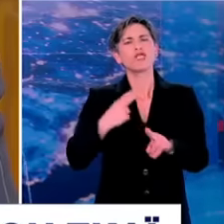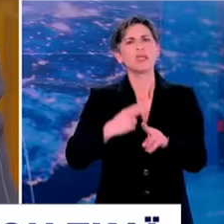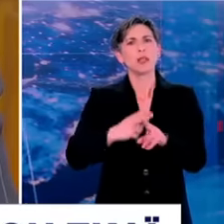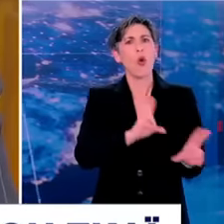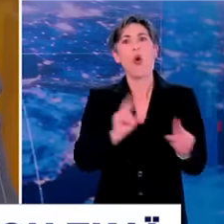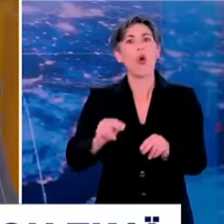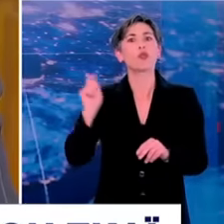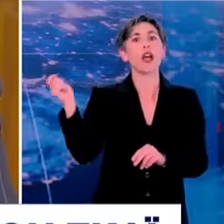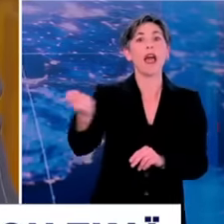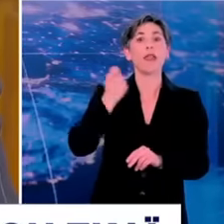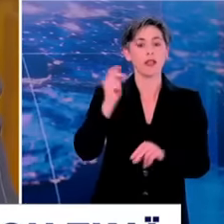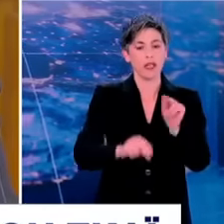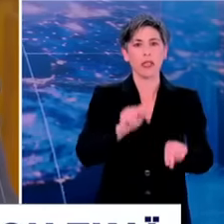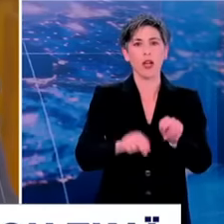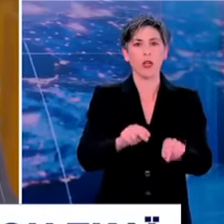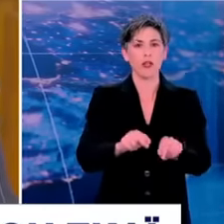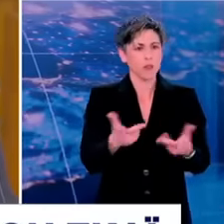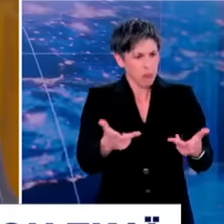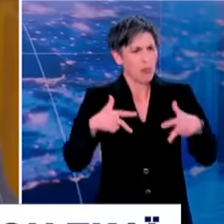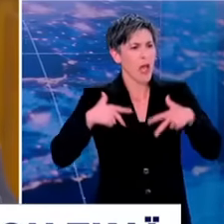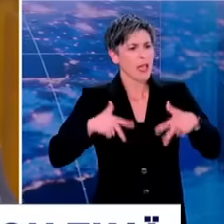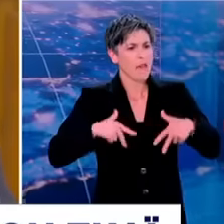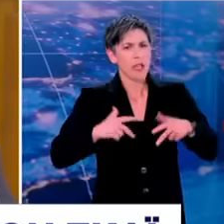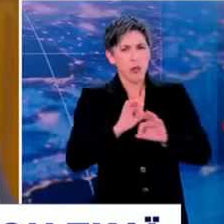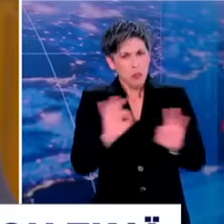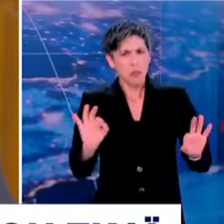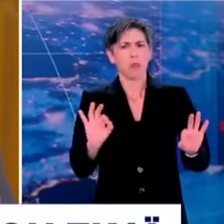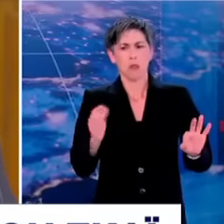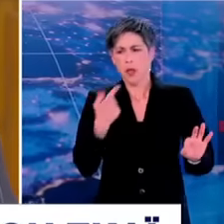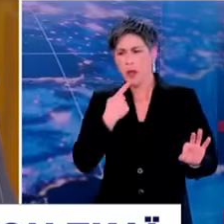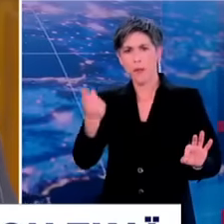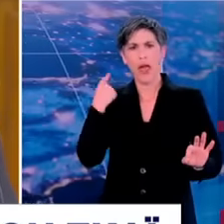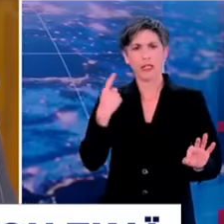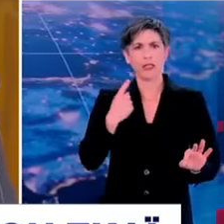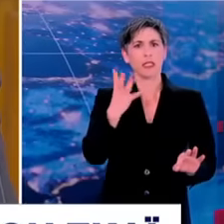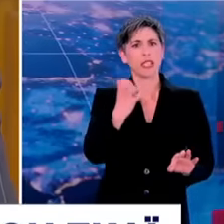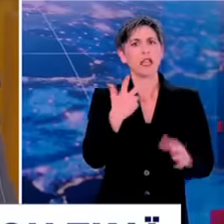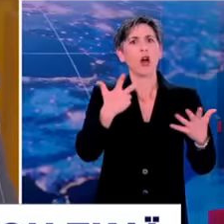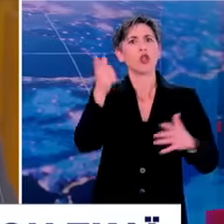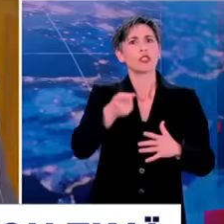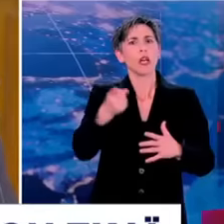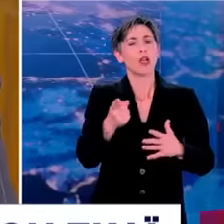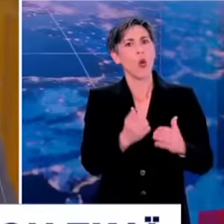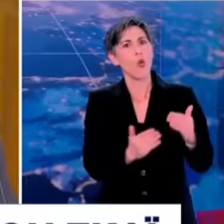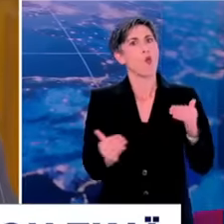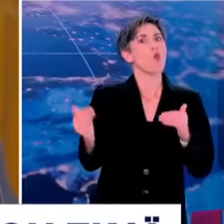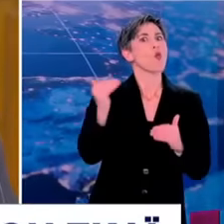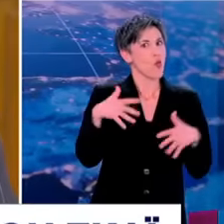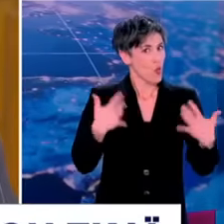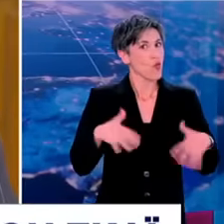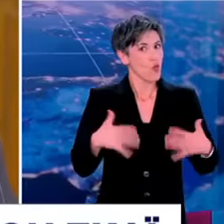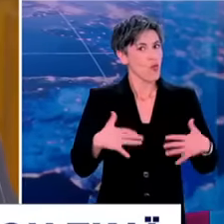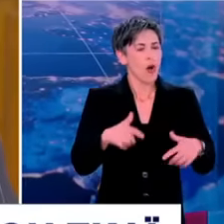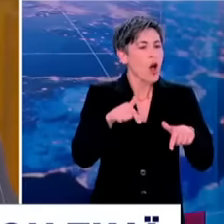Αναβαπτίστηκε η κυβέρνησή σας πριν από ένα χρόνο και κάτι, πήρατε για ένα πολύ ισχυρό ποσοστό. Γιατί λοιπόν τέτοια βαρύτητα